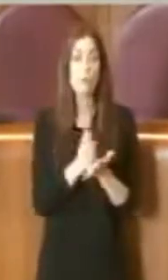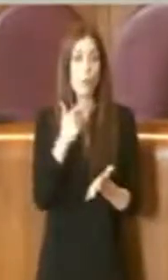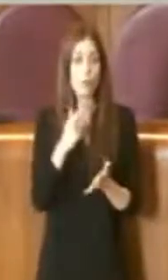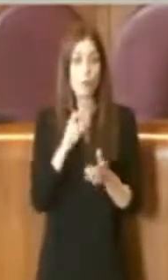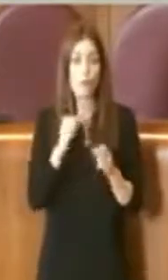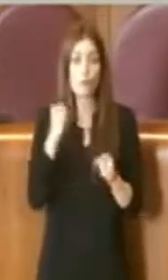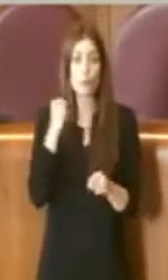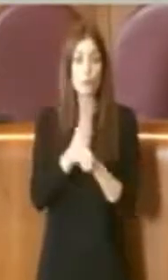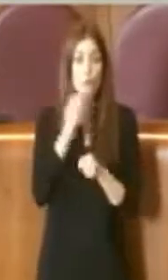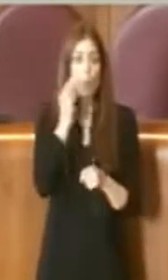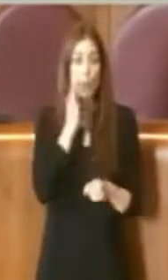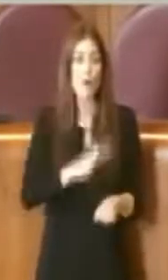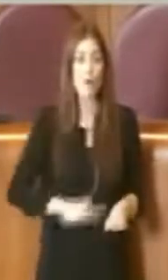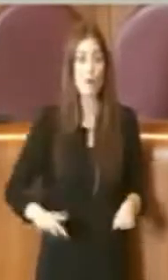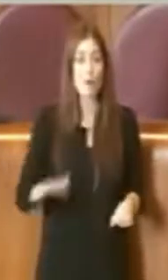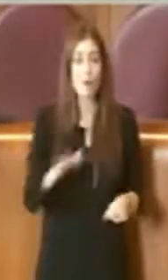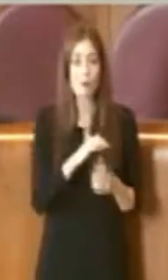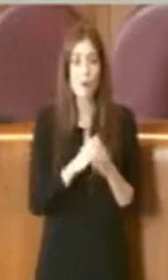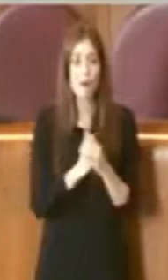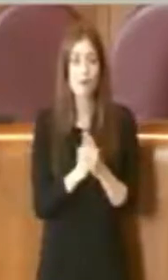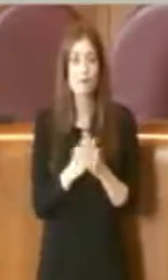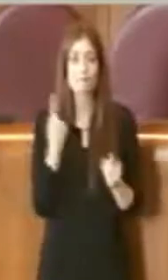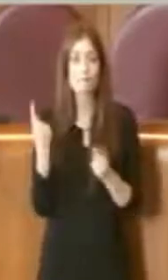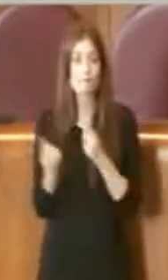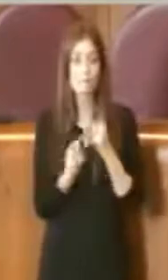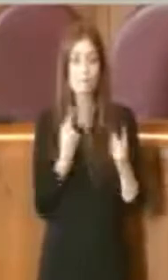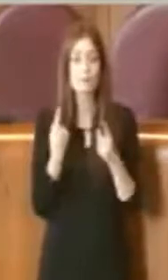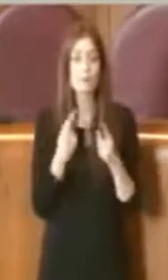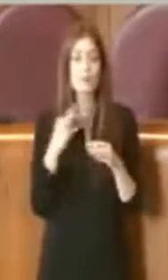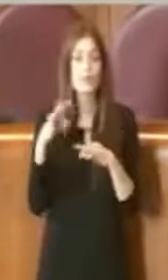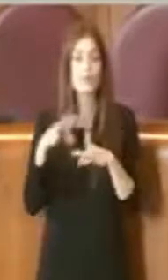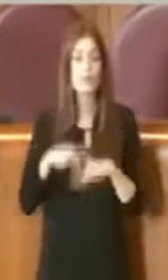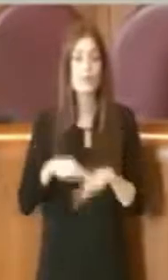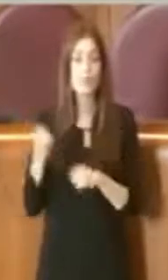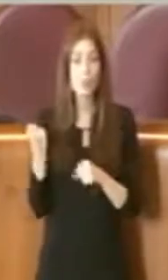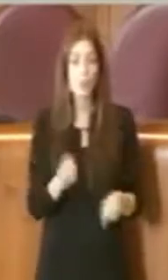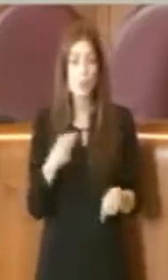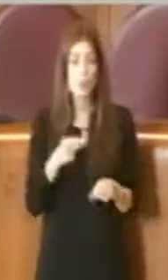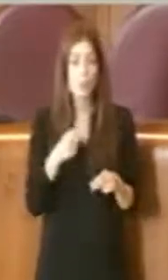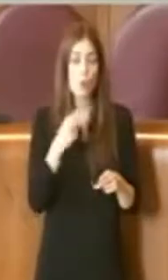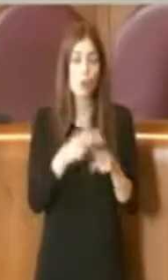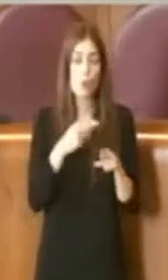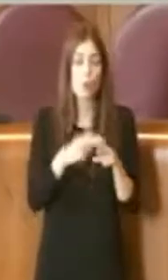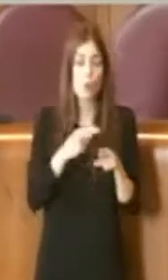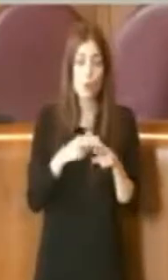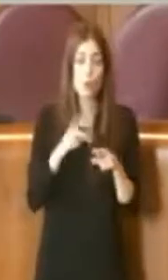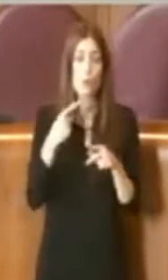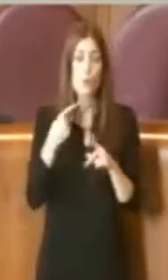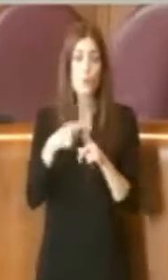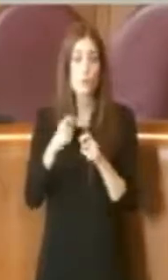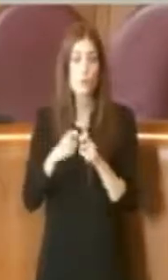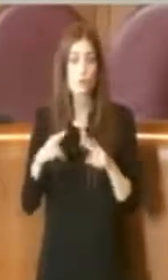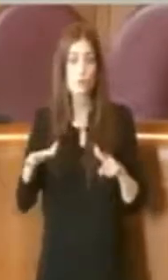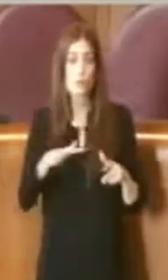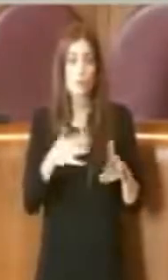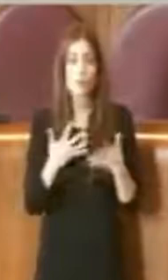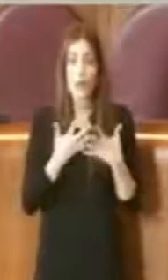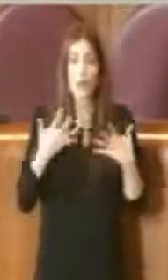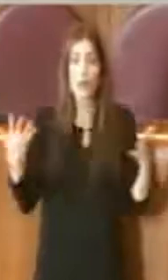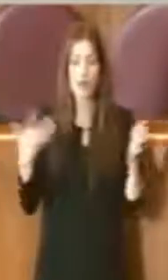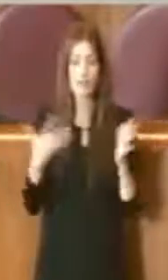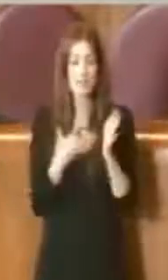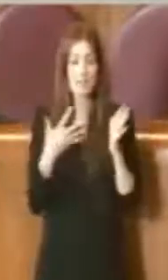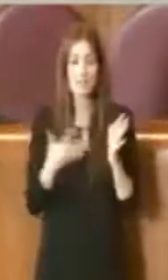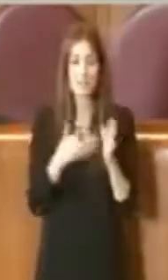dell'umanità. E l'assetto istituzionale, la forma di governo delle città e delle megalopoli come nuovi nodi del mondo sempre